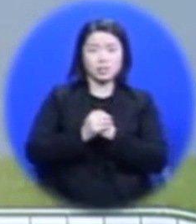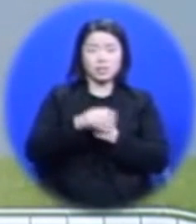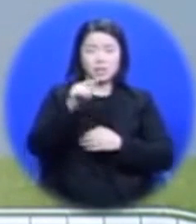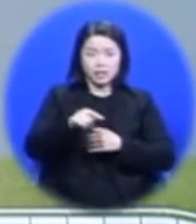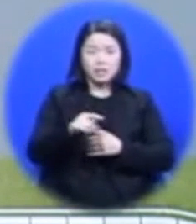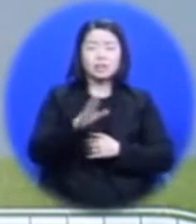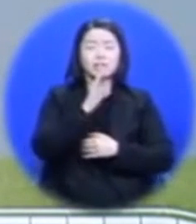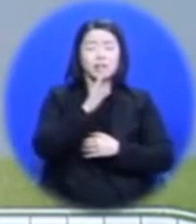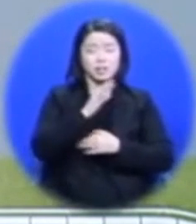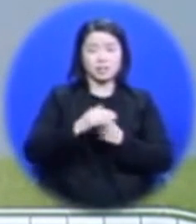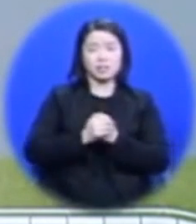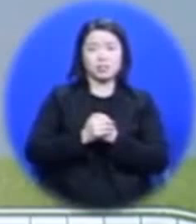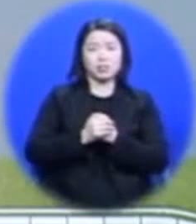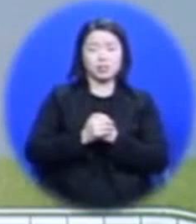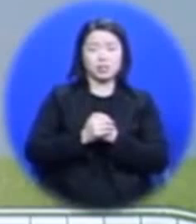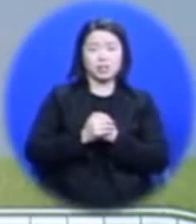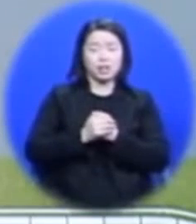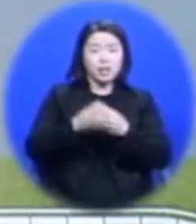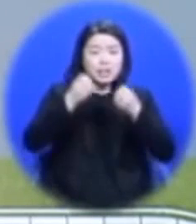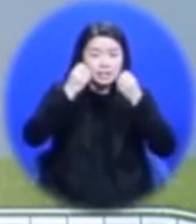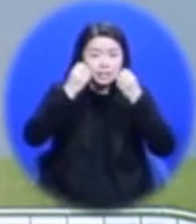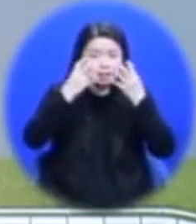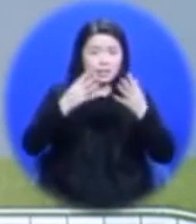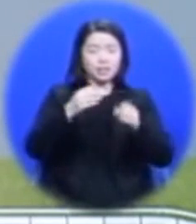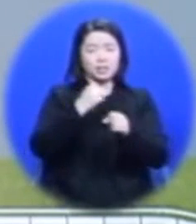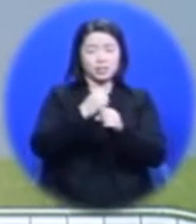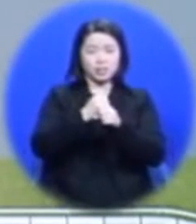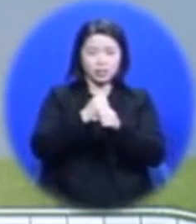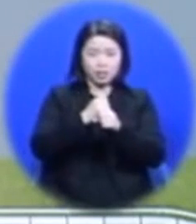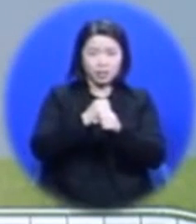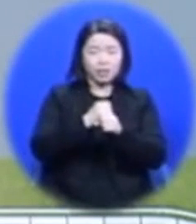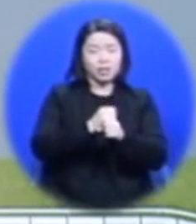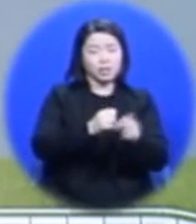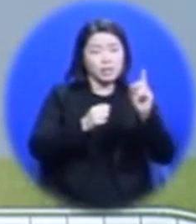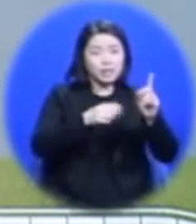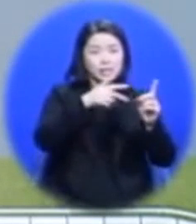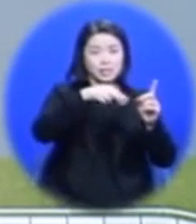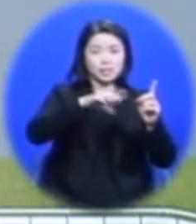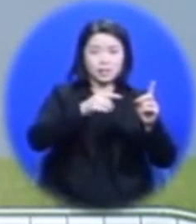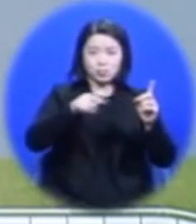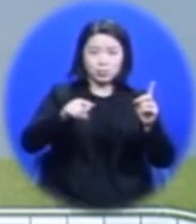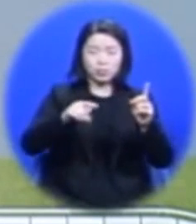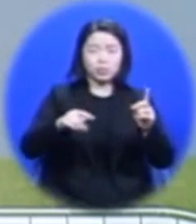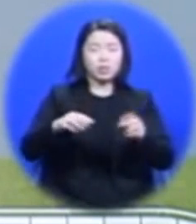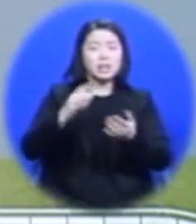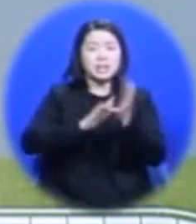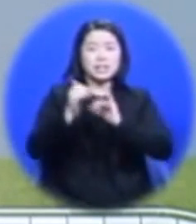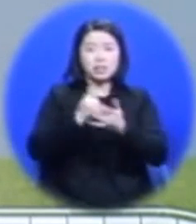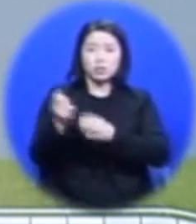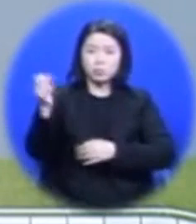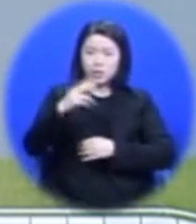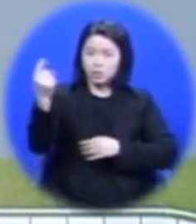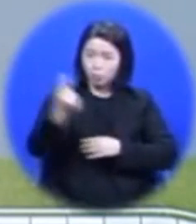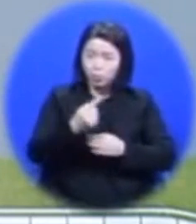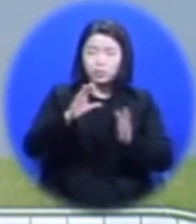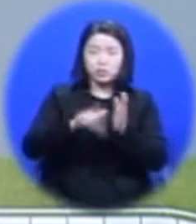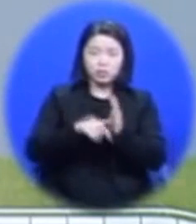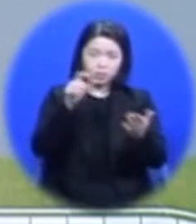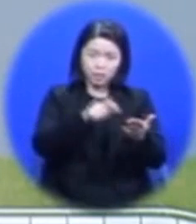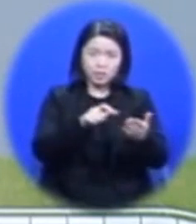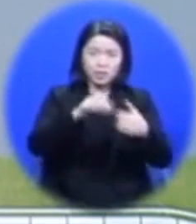이게 사실이에요. 창세기 1장 1절부터 예수님의 재림까지 성경에 나와 있는 내용이 이게 다